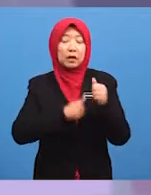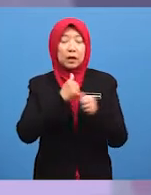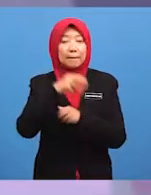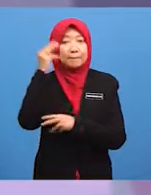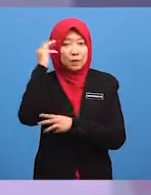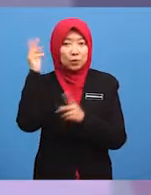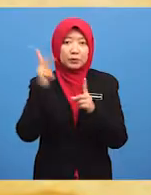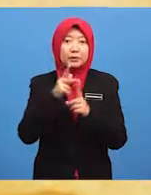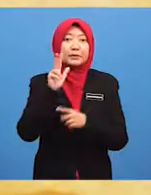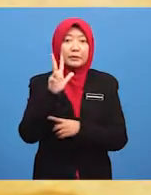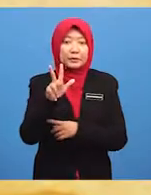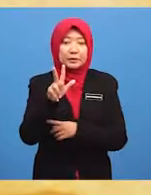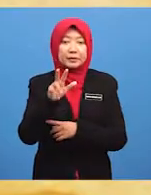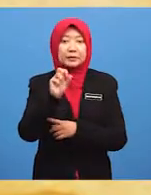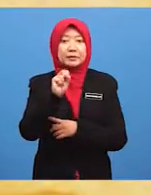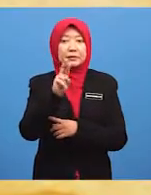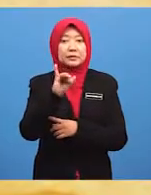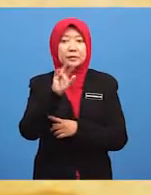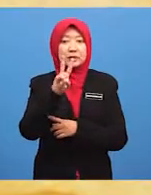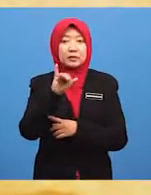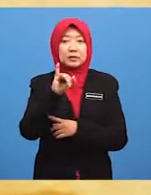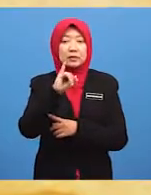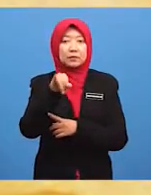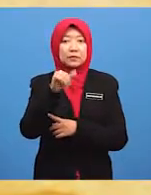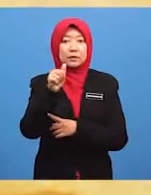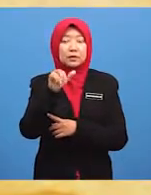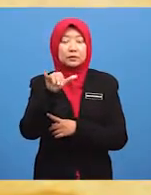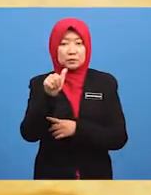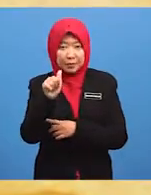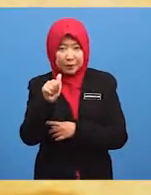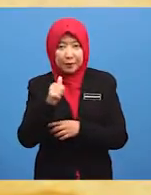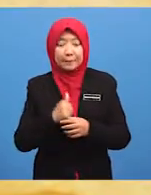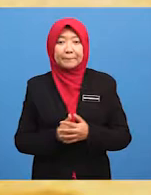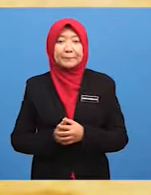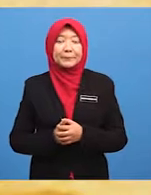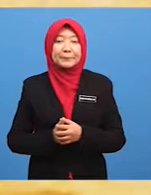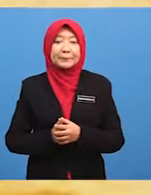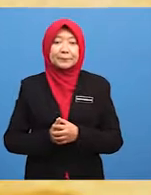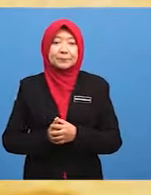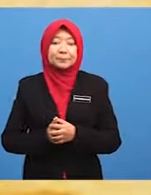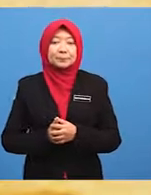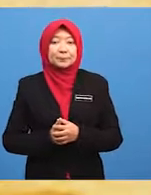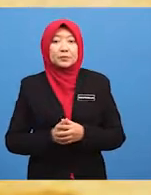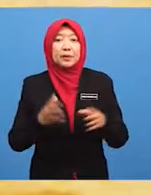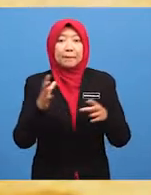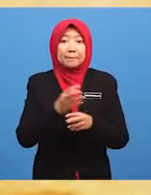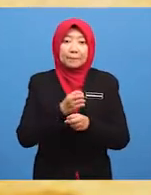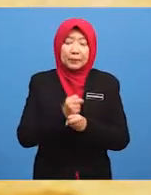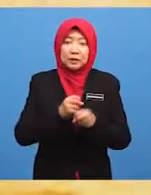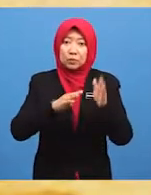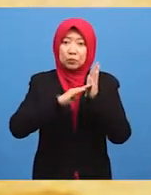yang ketiga, iaitu kerajaan Sriwijaya. Kegiatan persuratan masyarakat kerajaan Sriwijaya